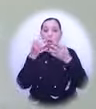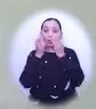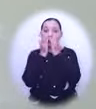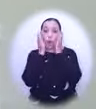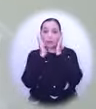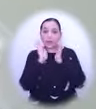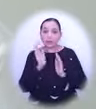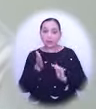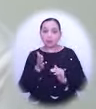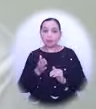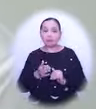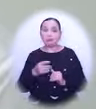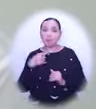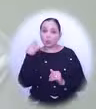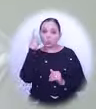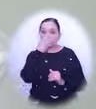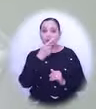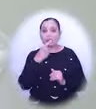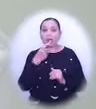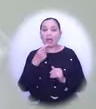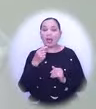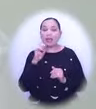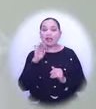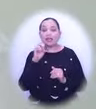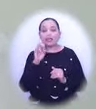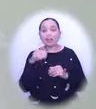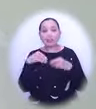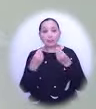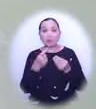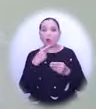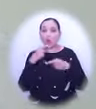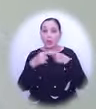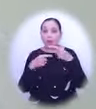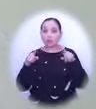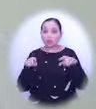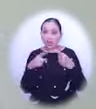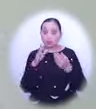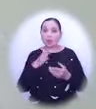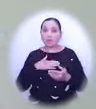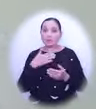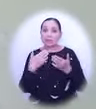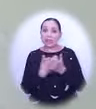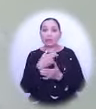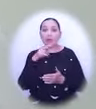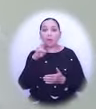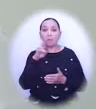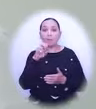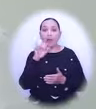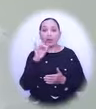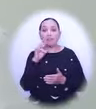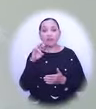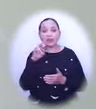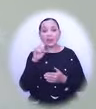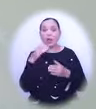tortadi, yuzga tetiklik beradi, qon aylanishni yaxshilaydi. Biz yana parafindan